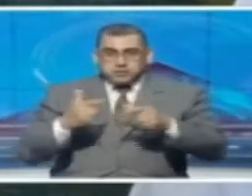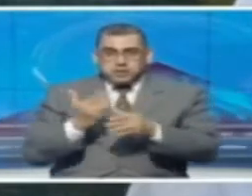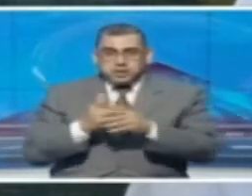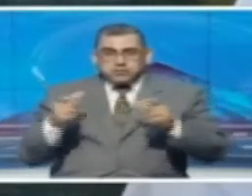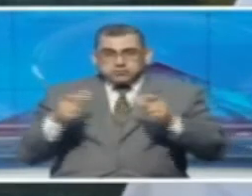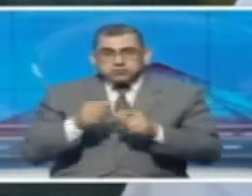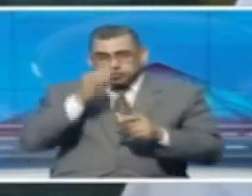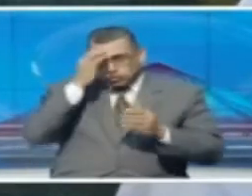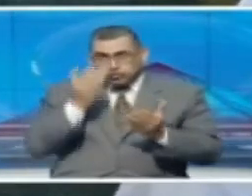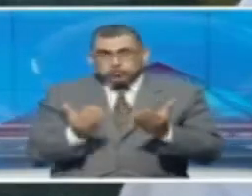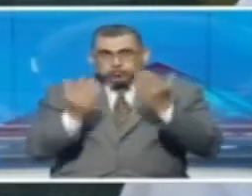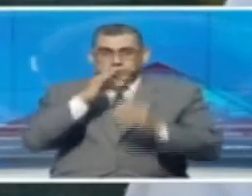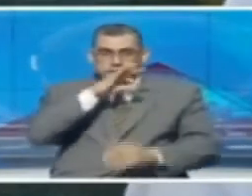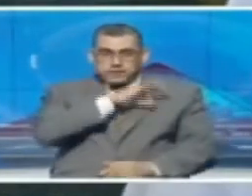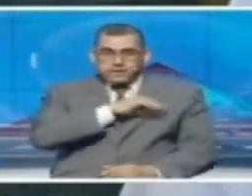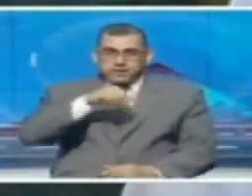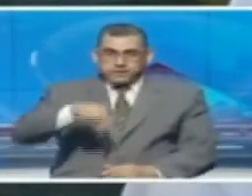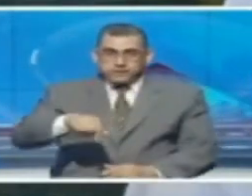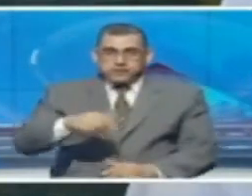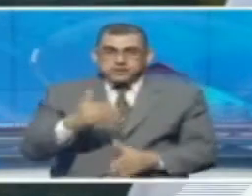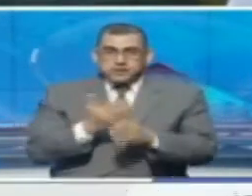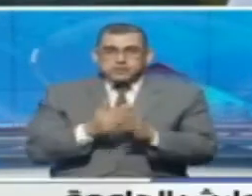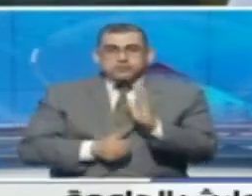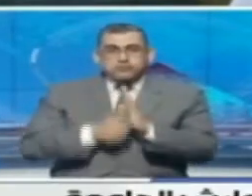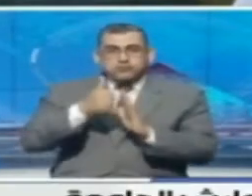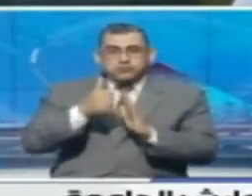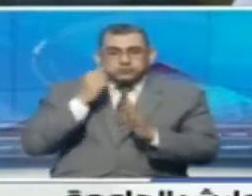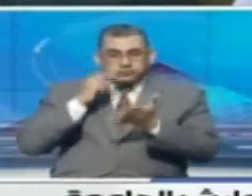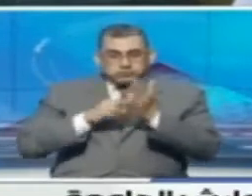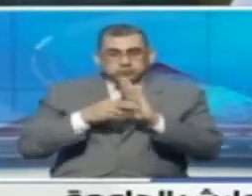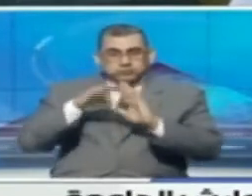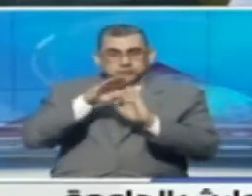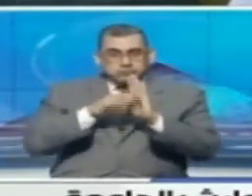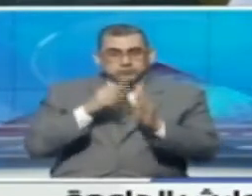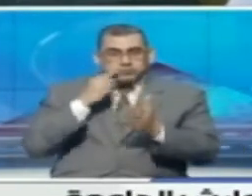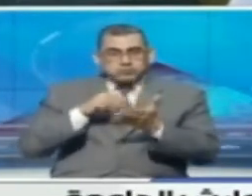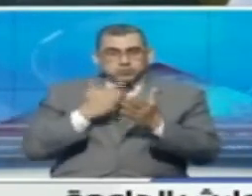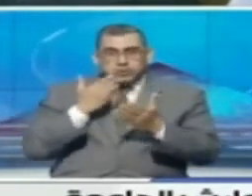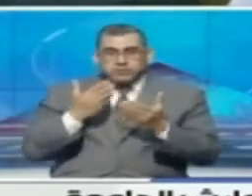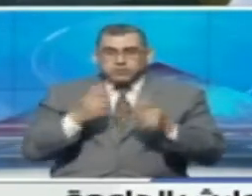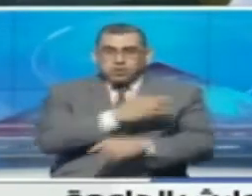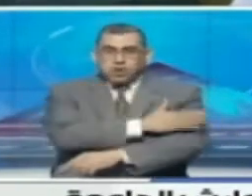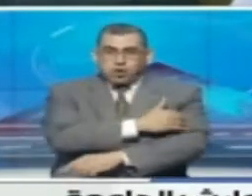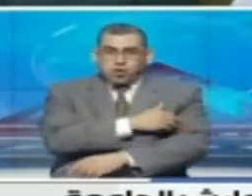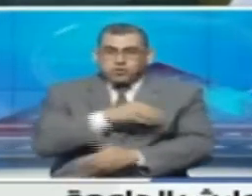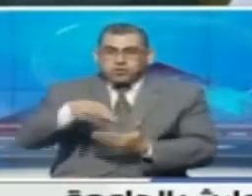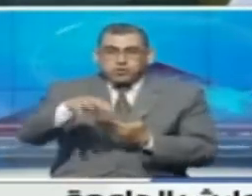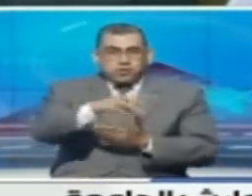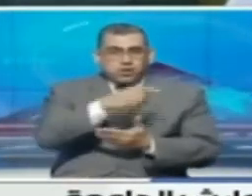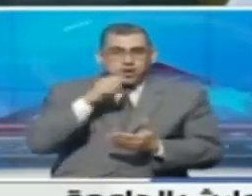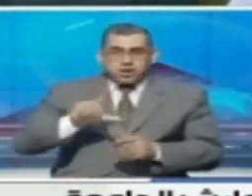بإذن الله بيكون مثمر ناجح، في هنالك تبادل للخبرات بين أعضاء الدول